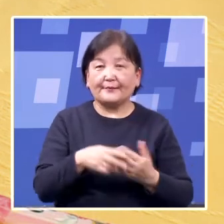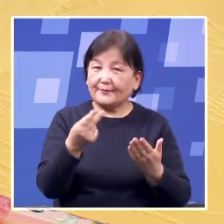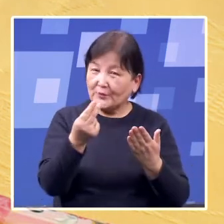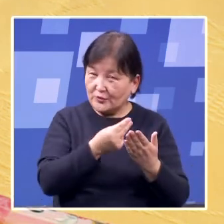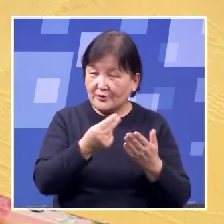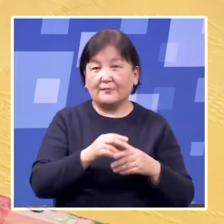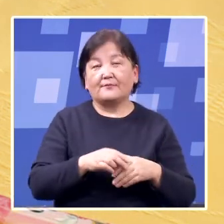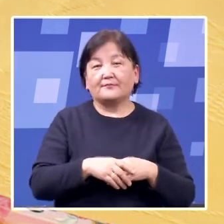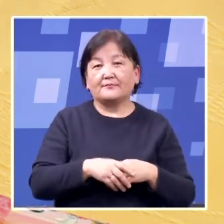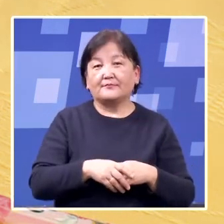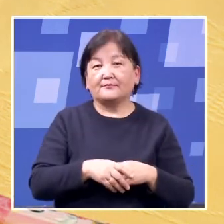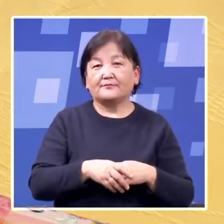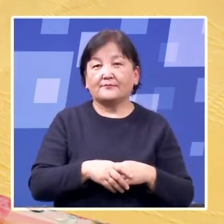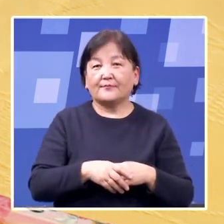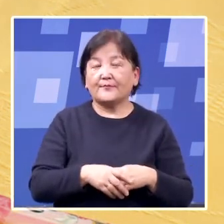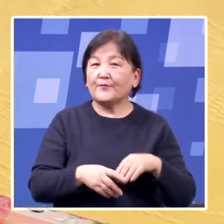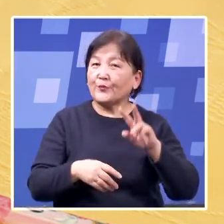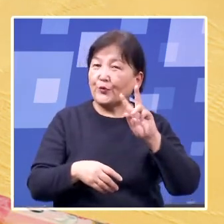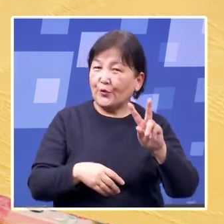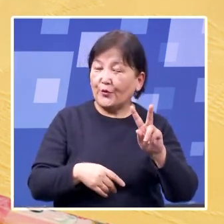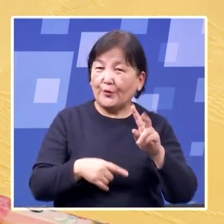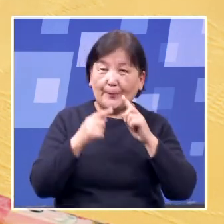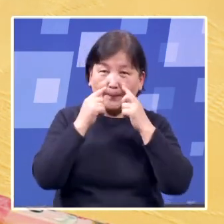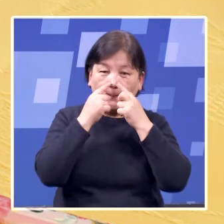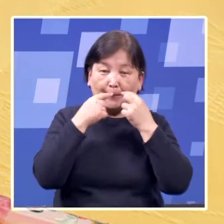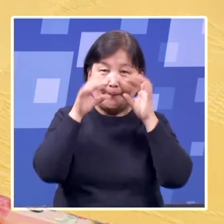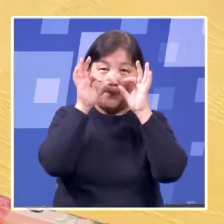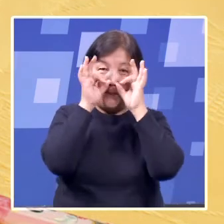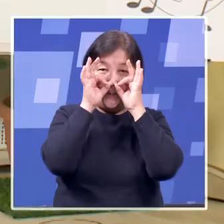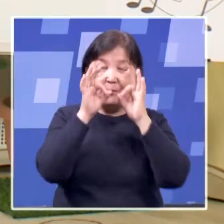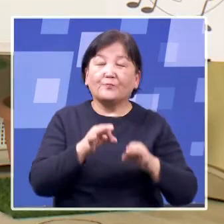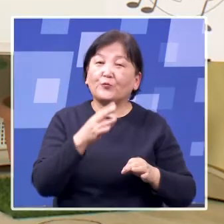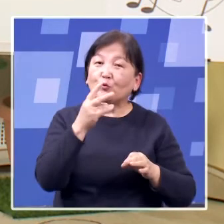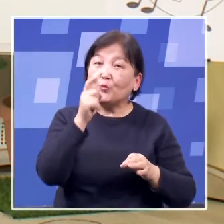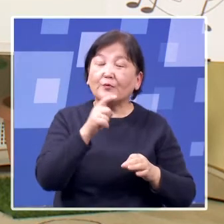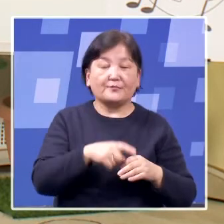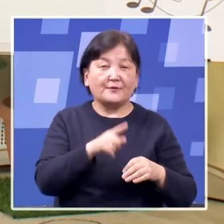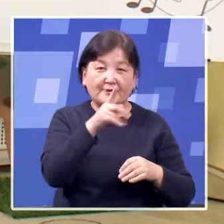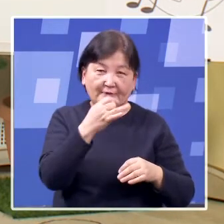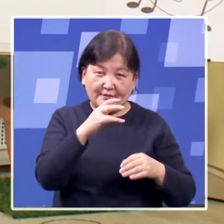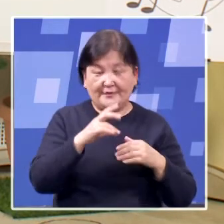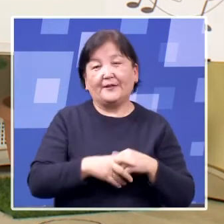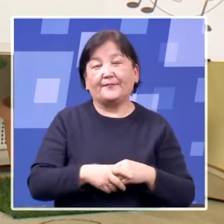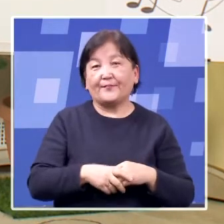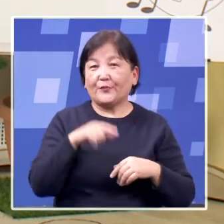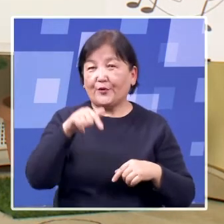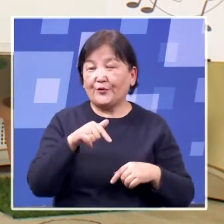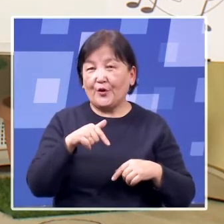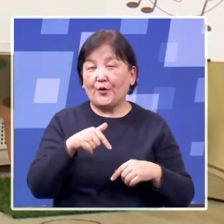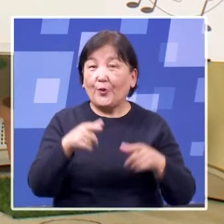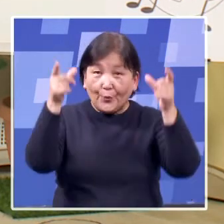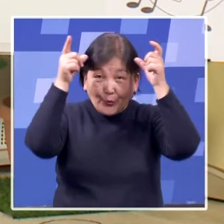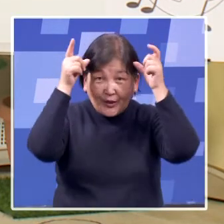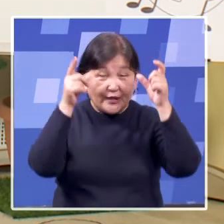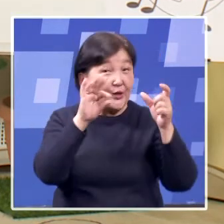нь хоёр дугуй төрс. За, үнэний маань одоо юу туту байна уу?